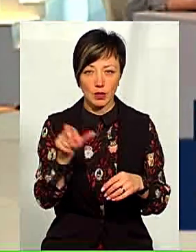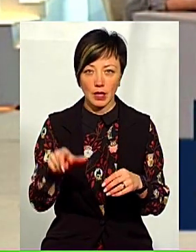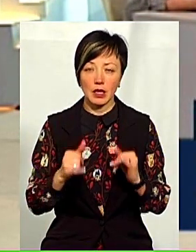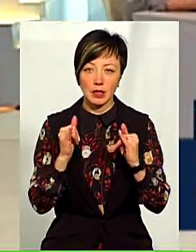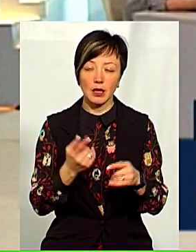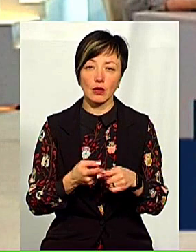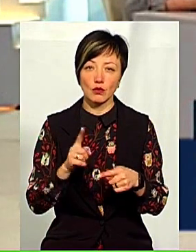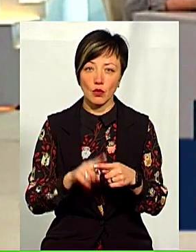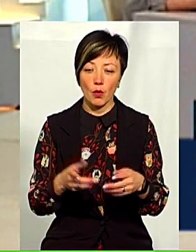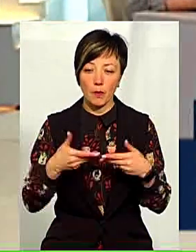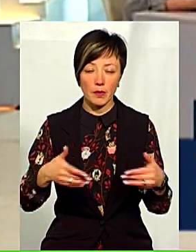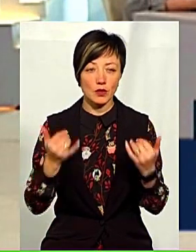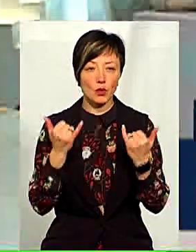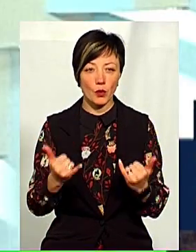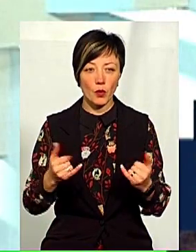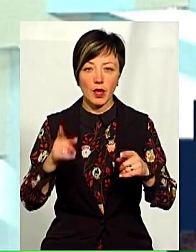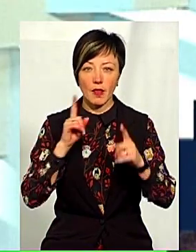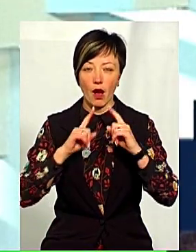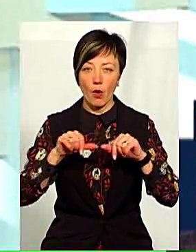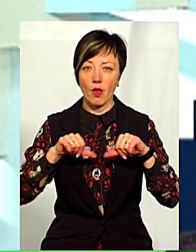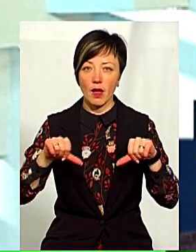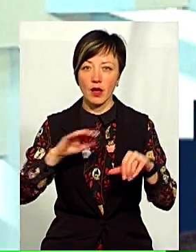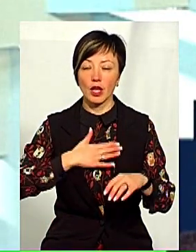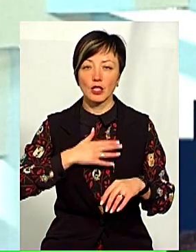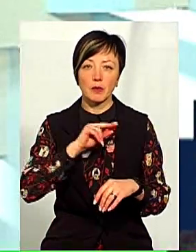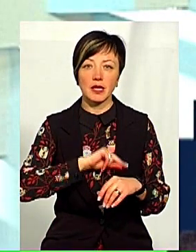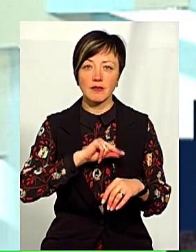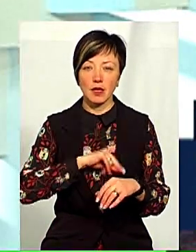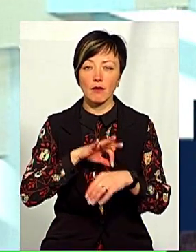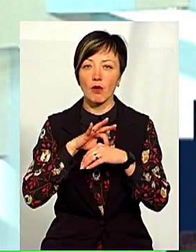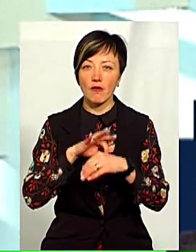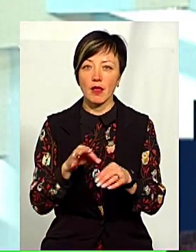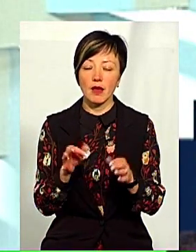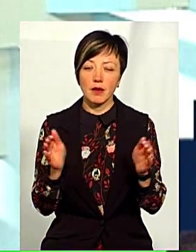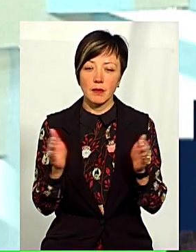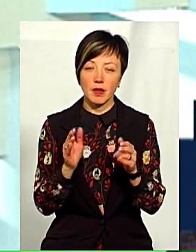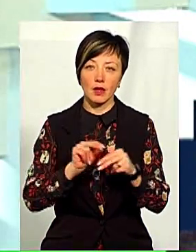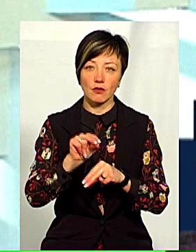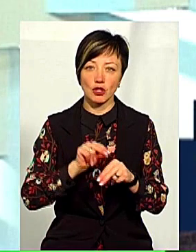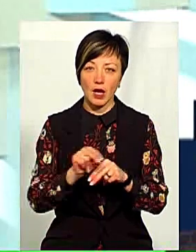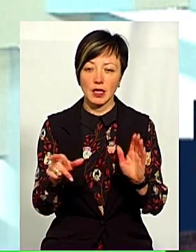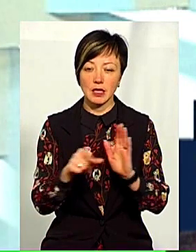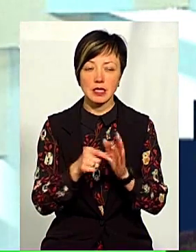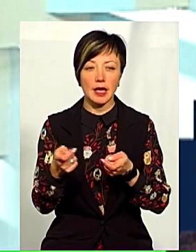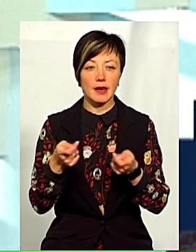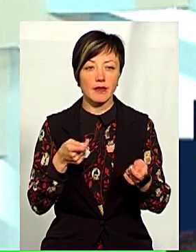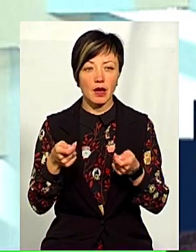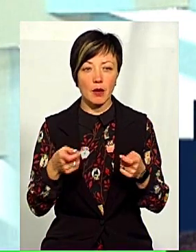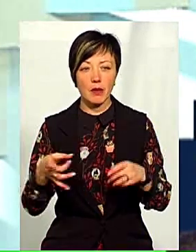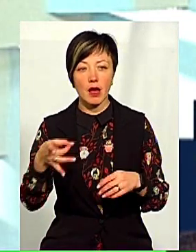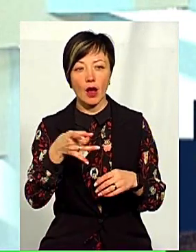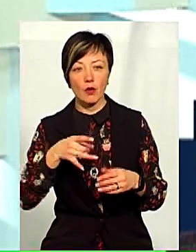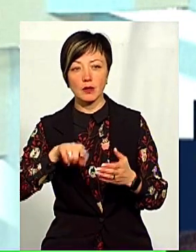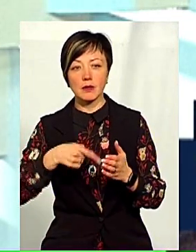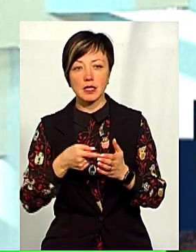цього ми сьогодні на колегії наших працівників провели невеличке навчання із керівниками районних